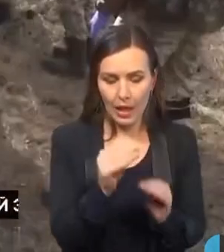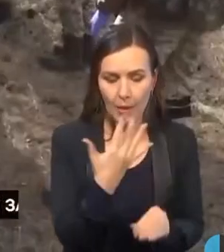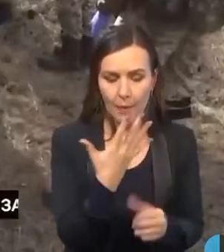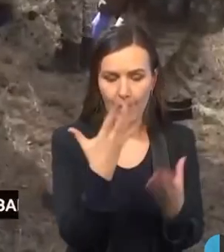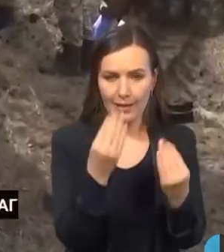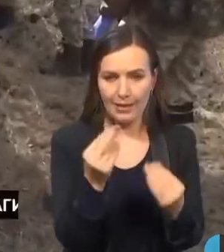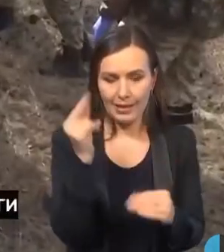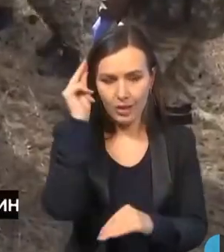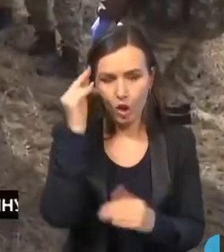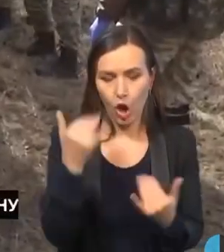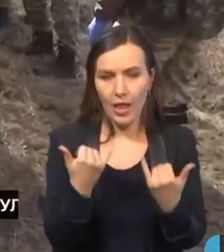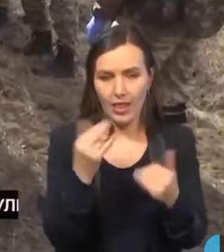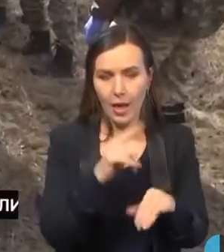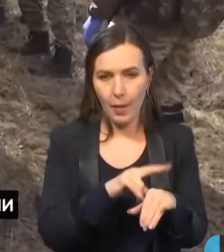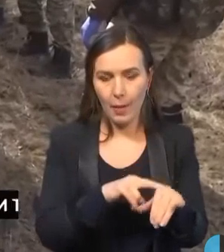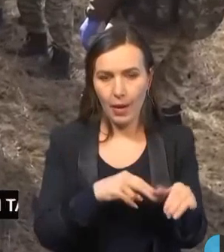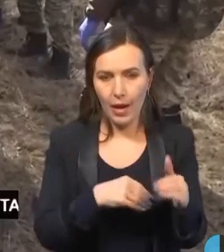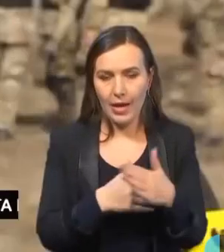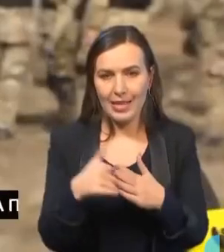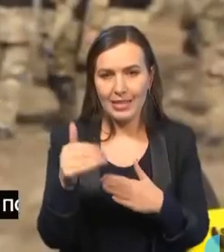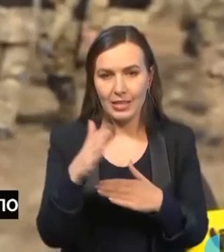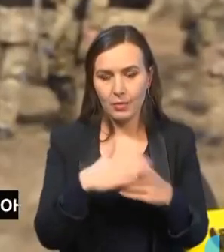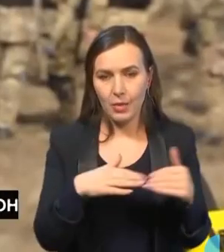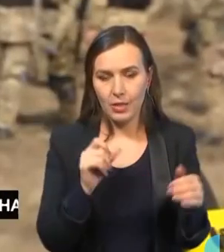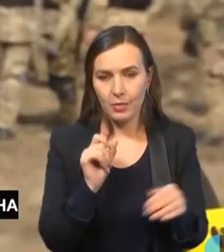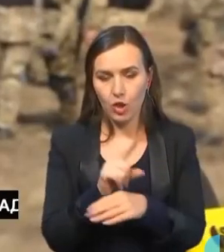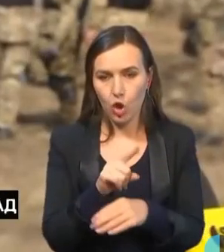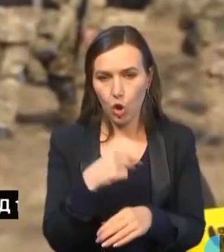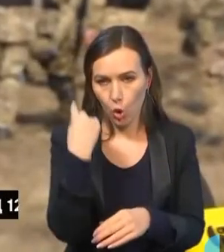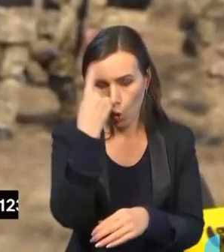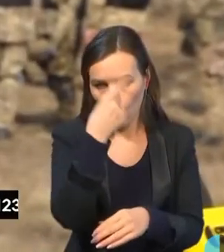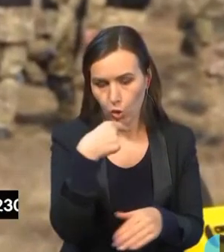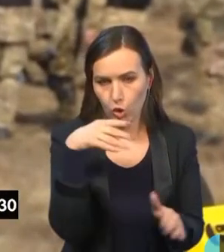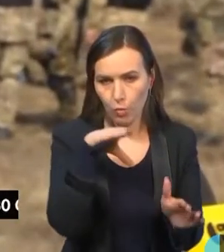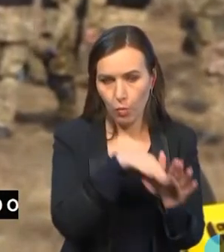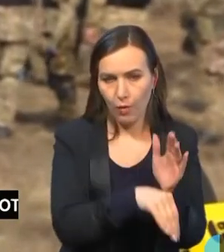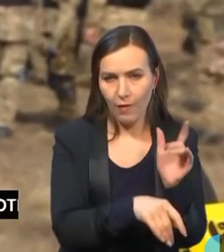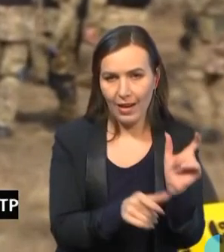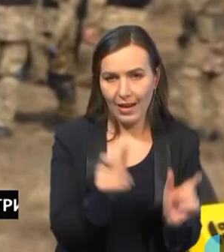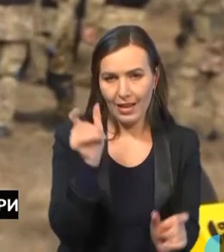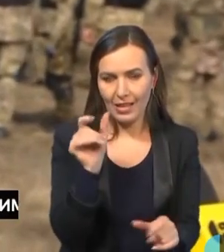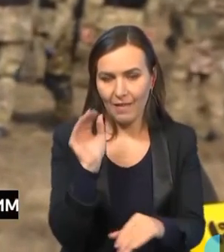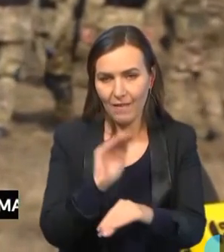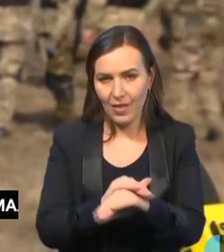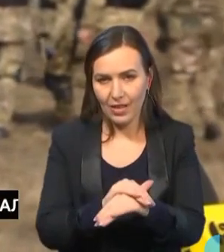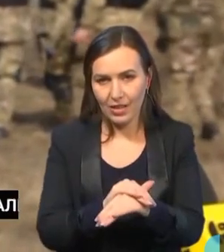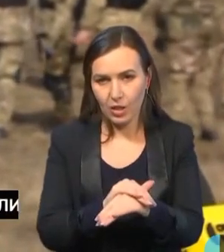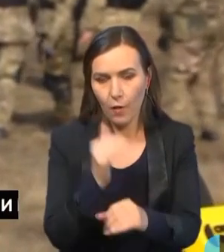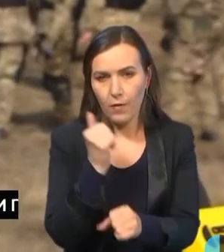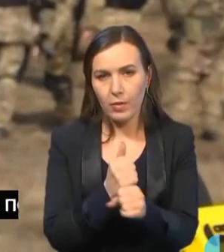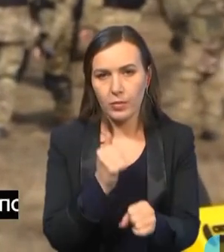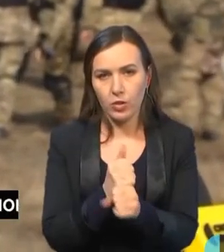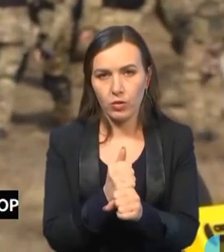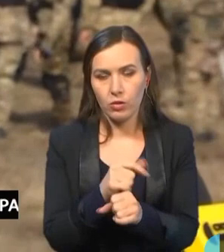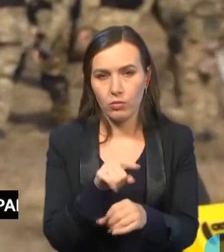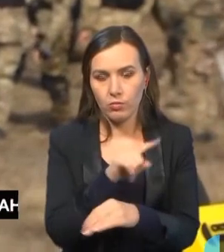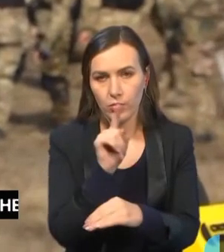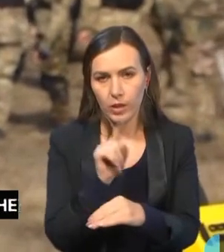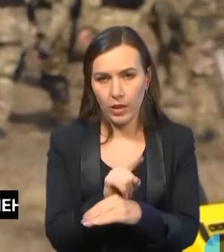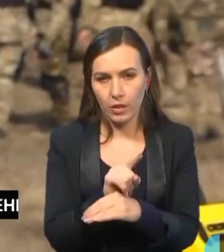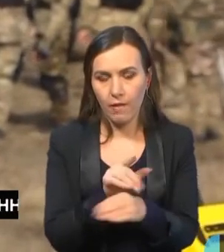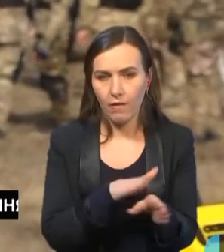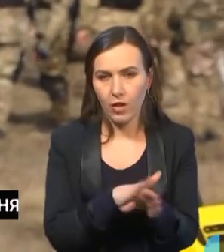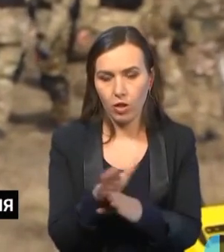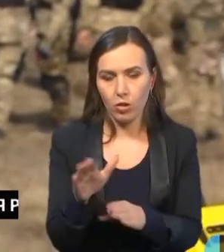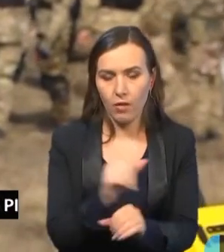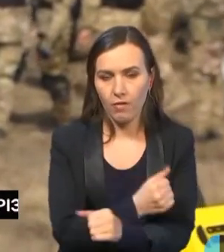курс для поліцейських спецпризначенців. Особовий склад фактично відпрацьовує питання виконання